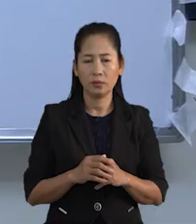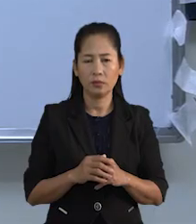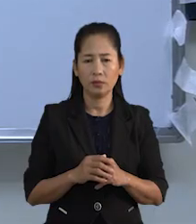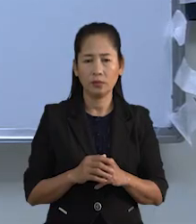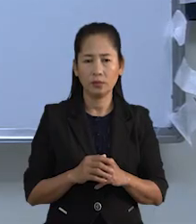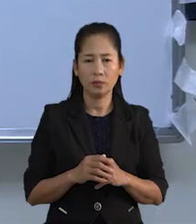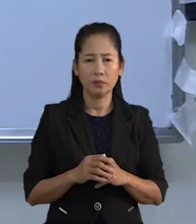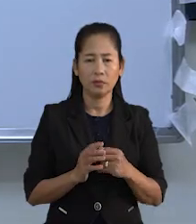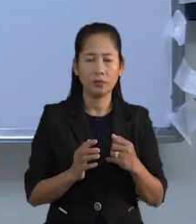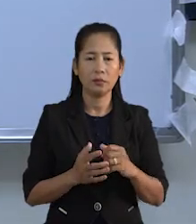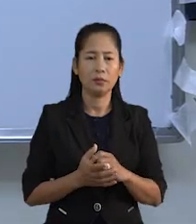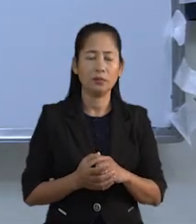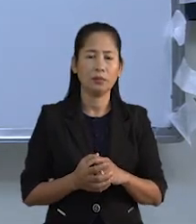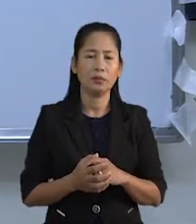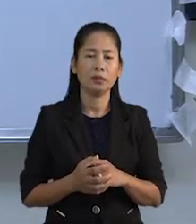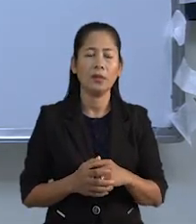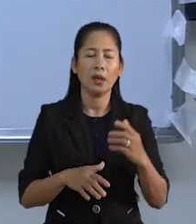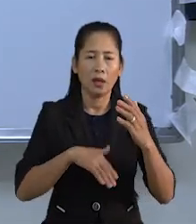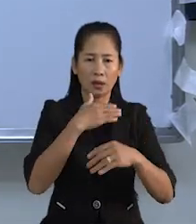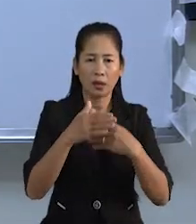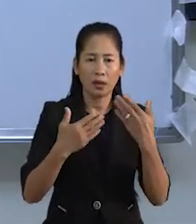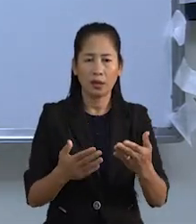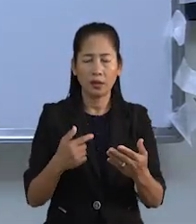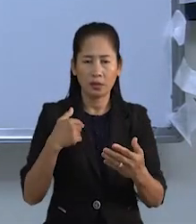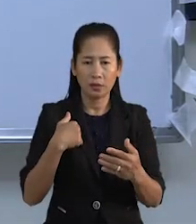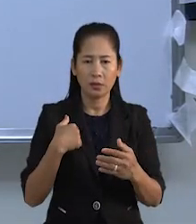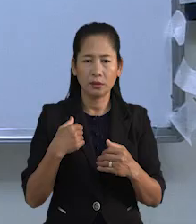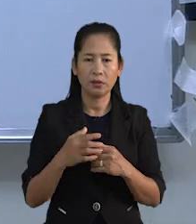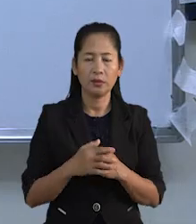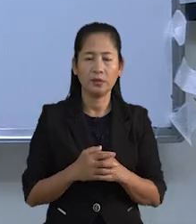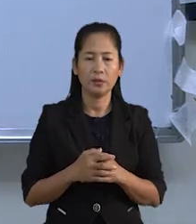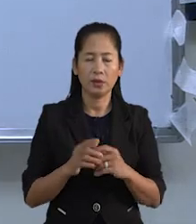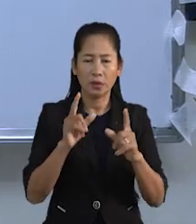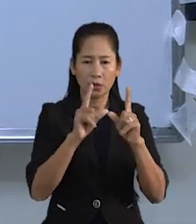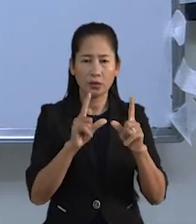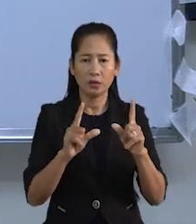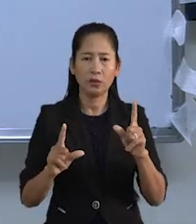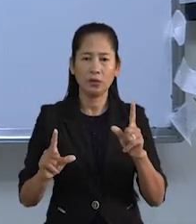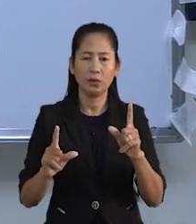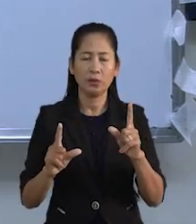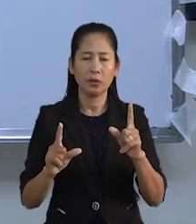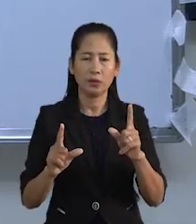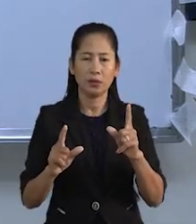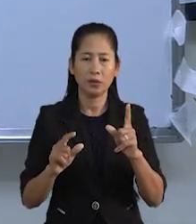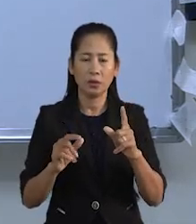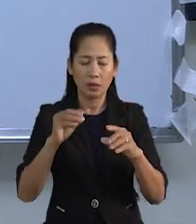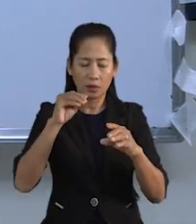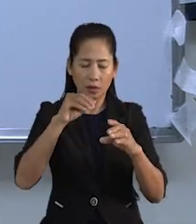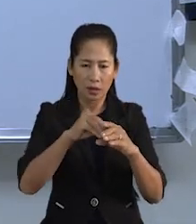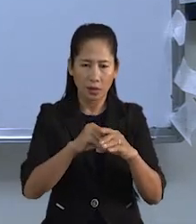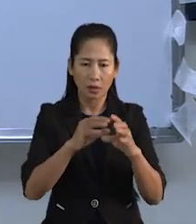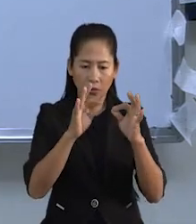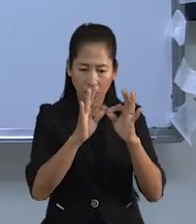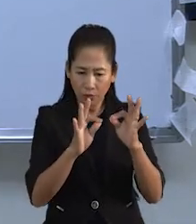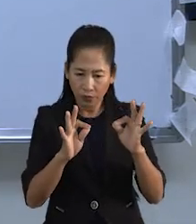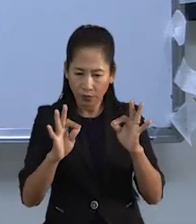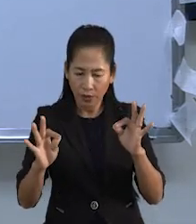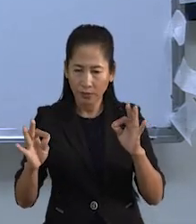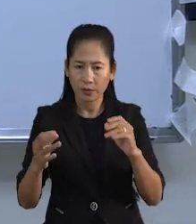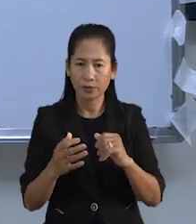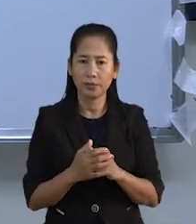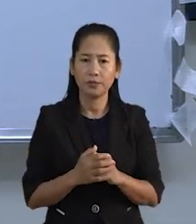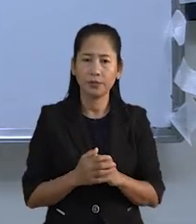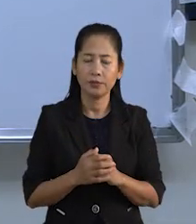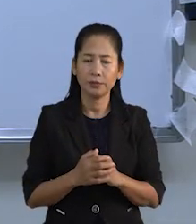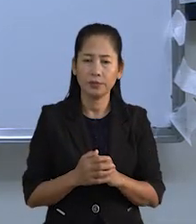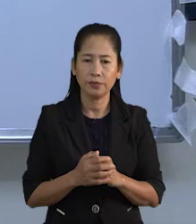ងឃ្លាទី4ផងទាំងអស់នេះគឺយើងជួនបាទជួនក្នុងវគ្គបា